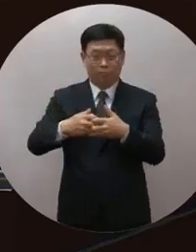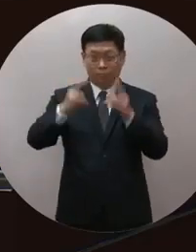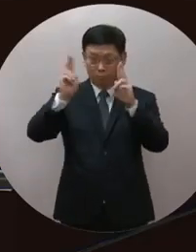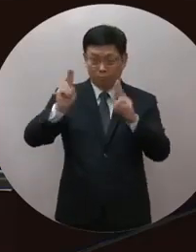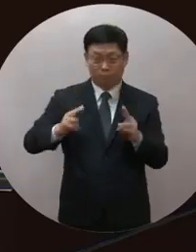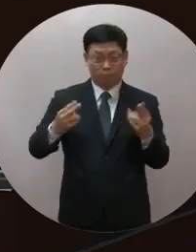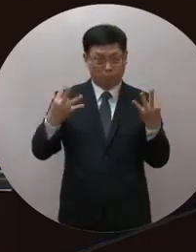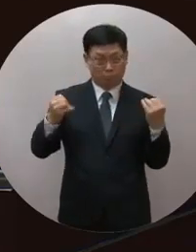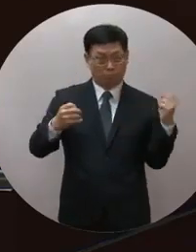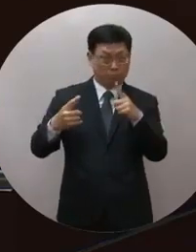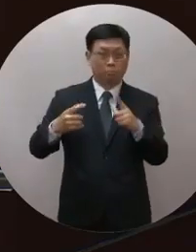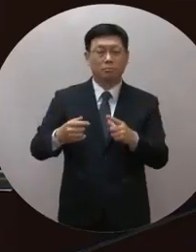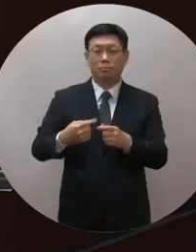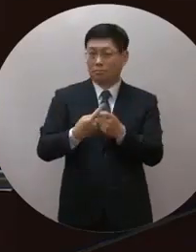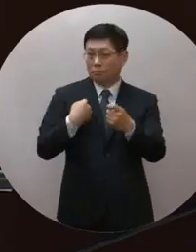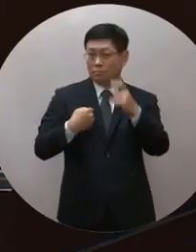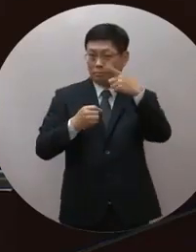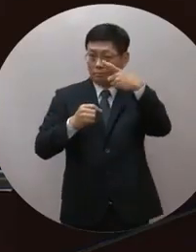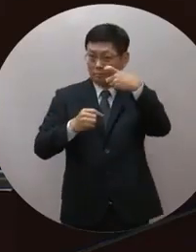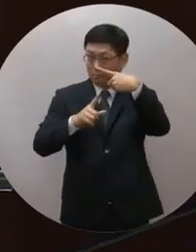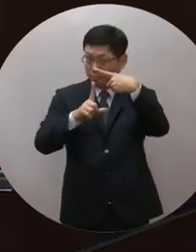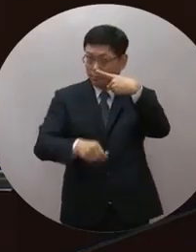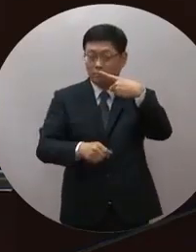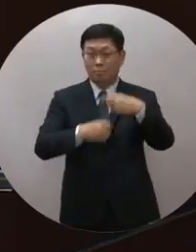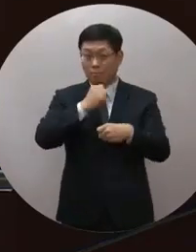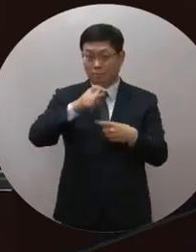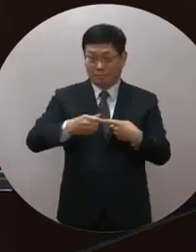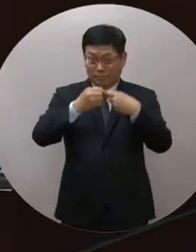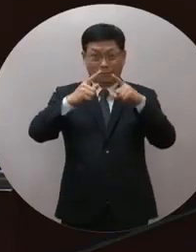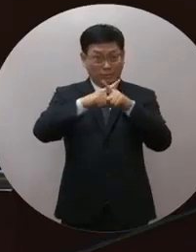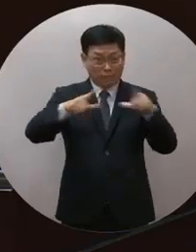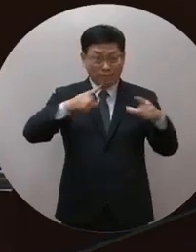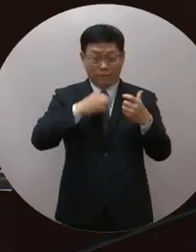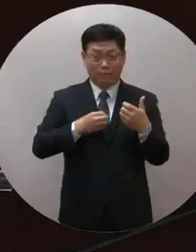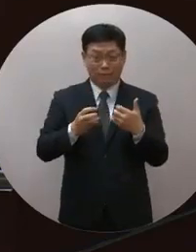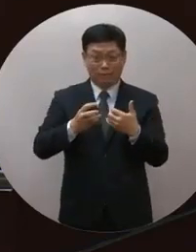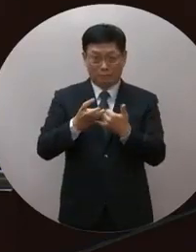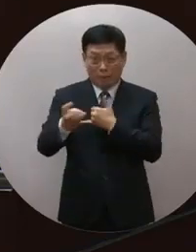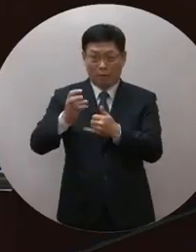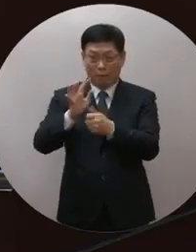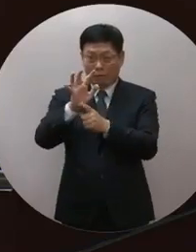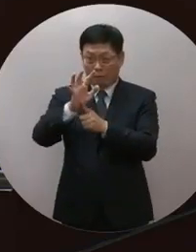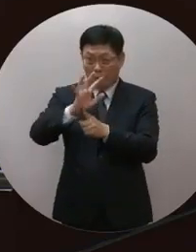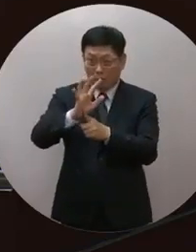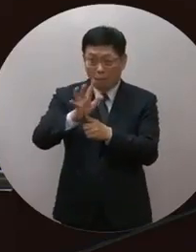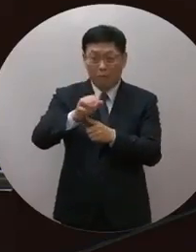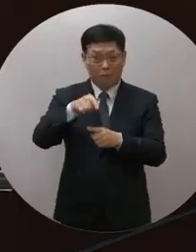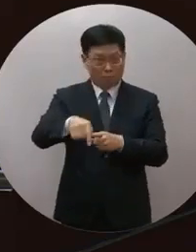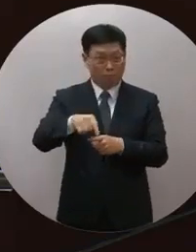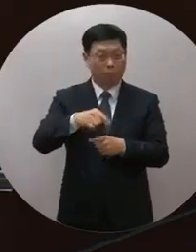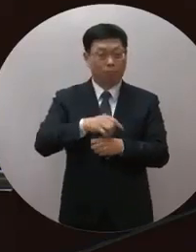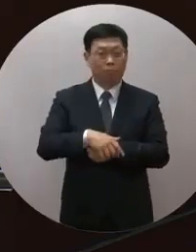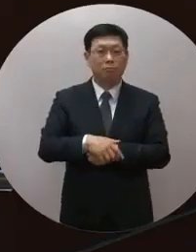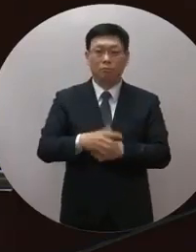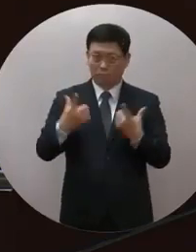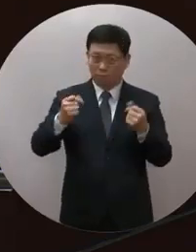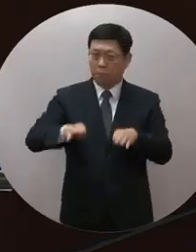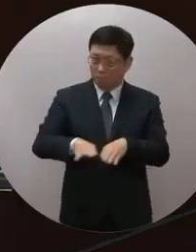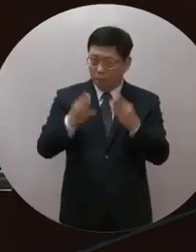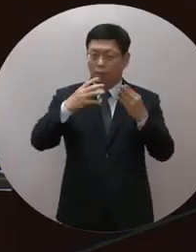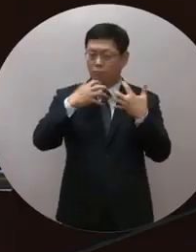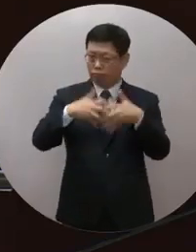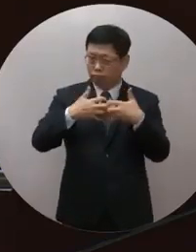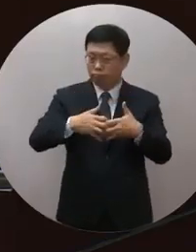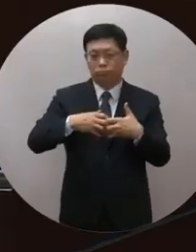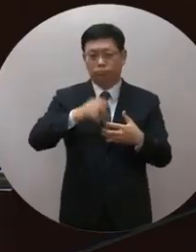发电量。去年11月，台湾第一座大型离岸风电海洋风电22支风机也已经启动